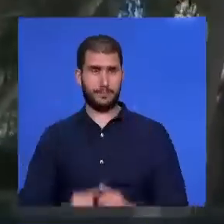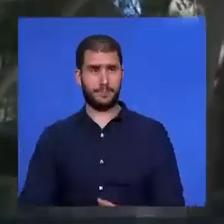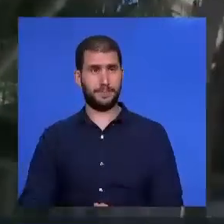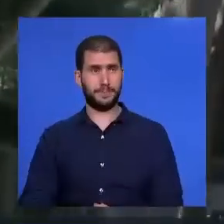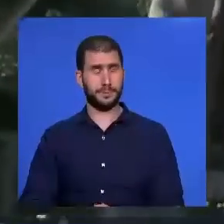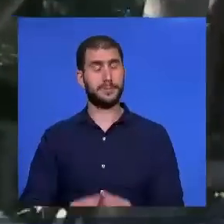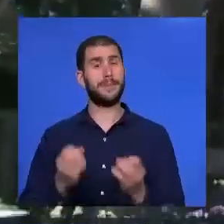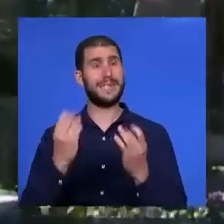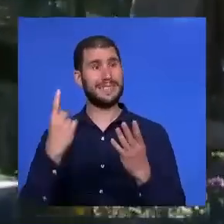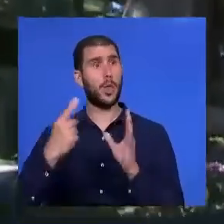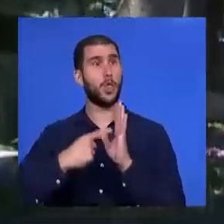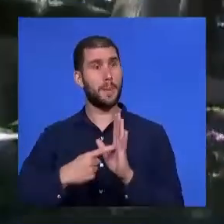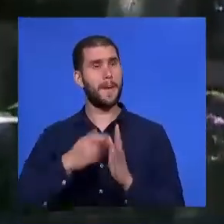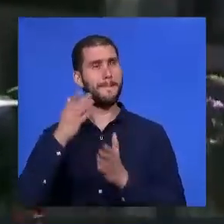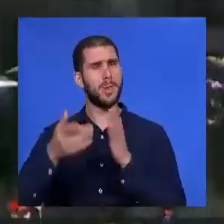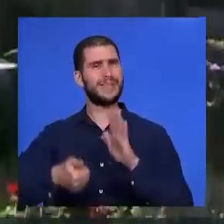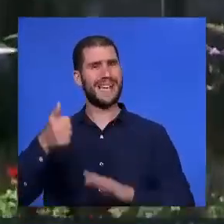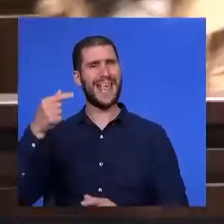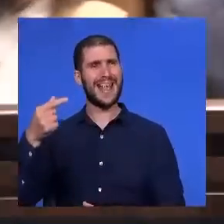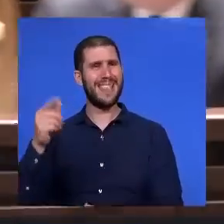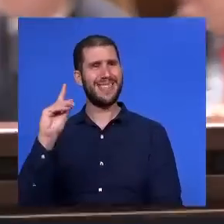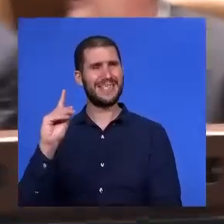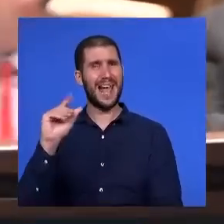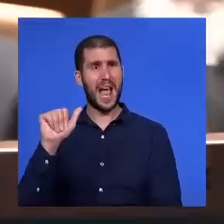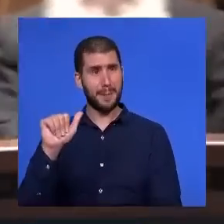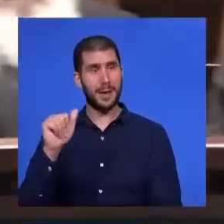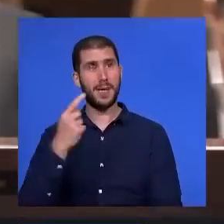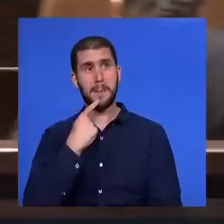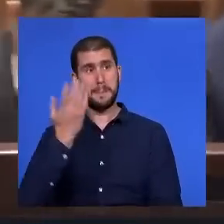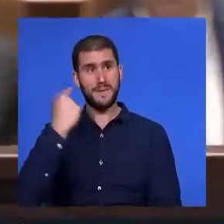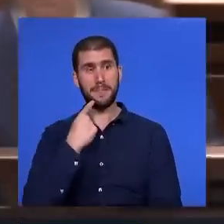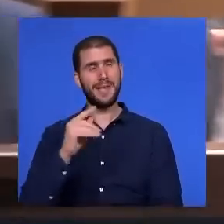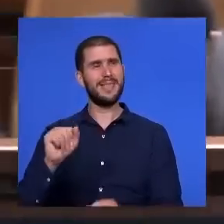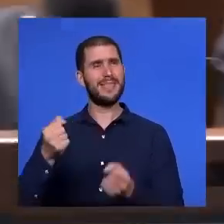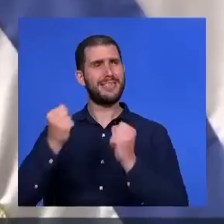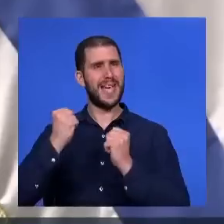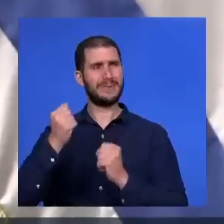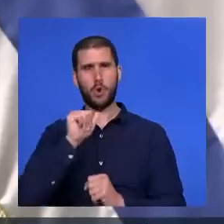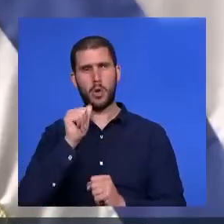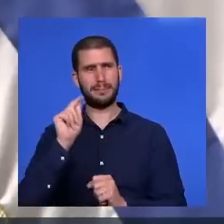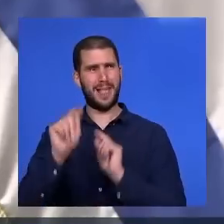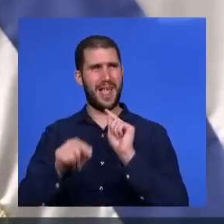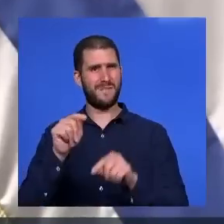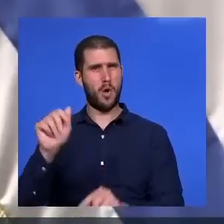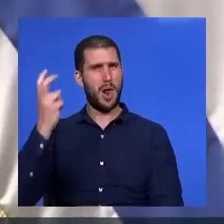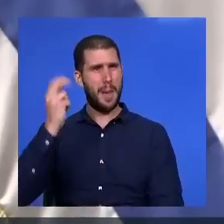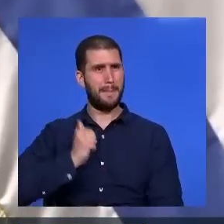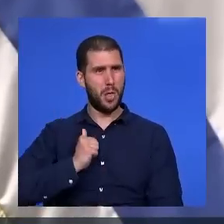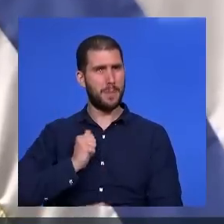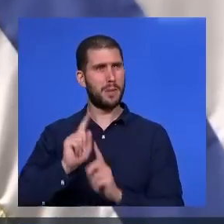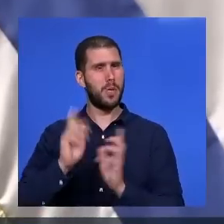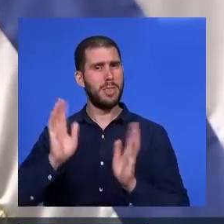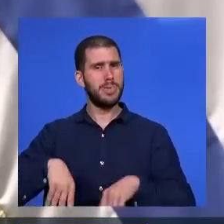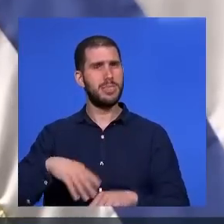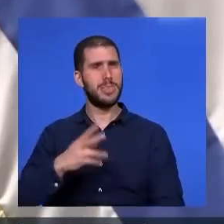בנס ציונה למשל פנו לשרה גלית דיסטלת בריאן שכינתה בעבר את הטייסים שלא רוצים להתייצב למילואים נפולת של